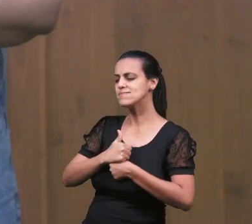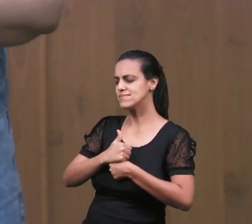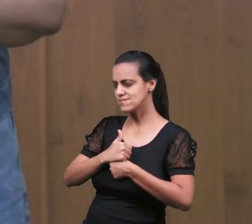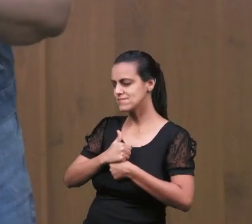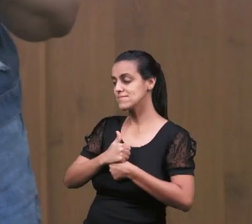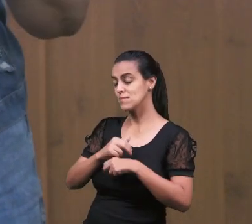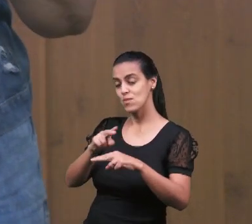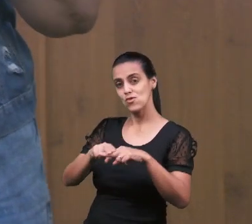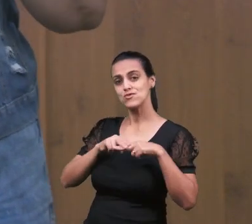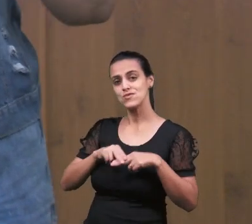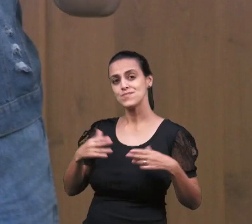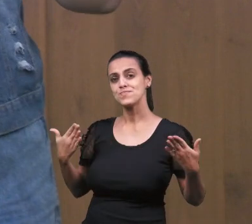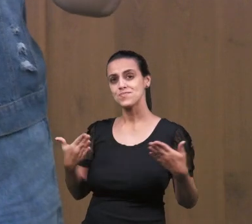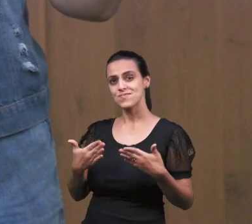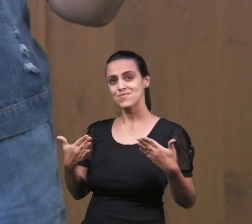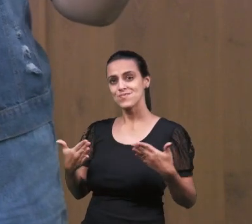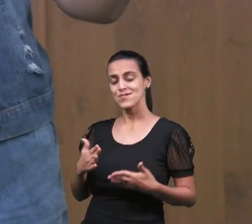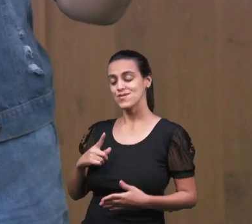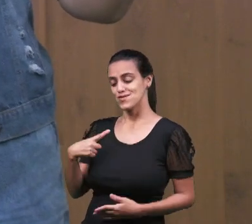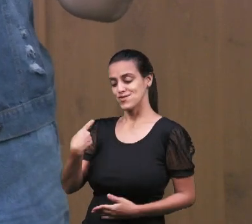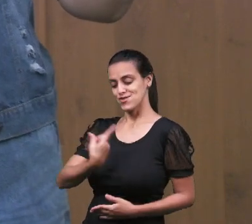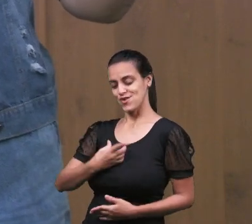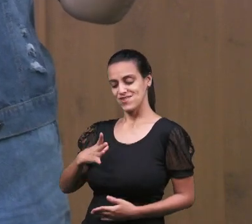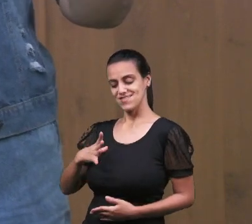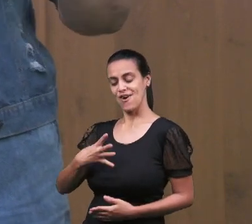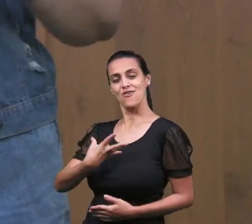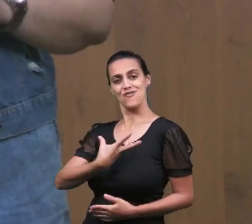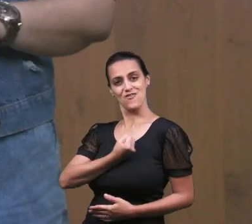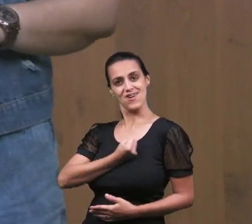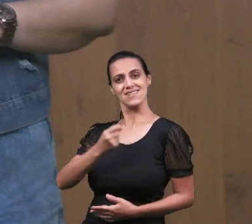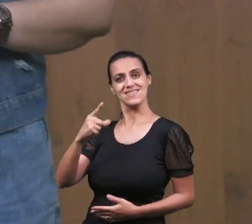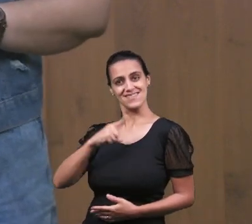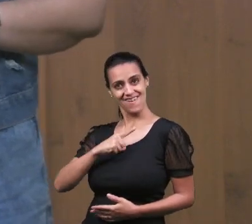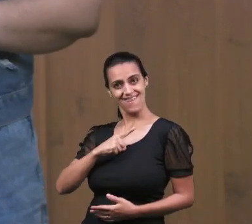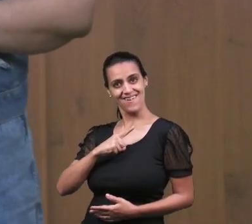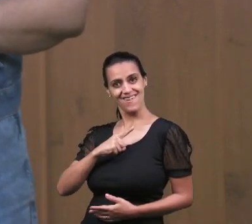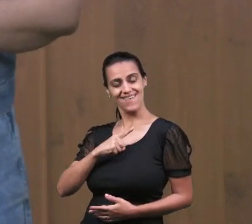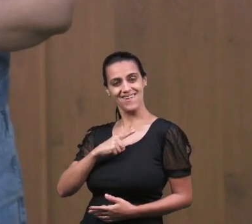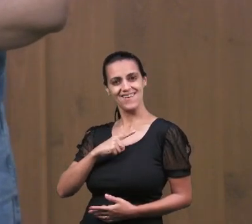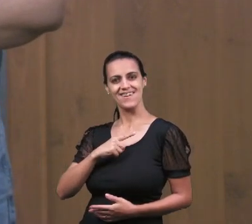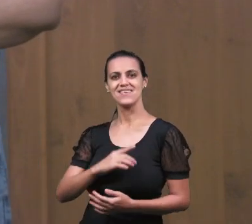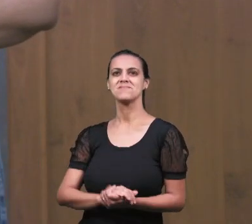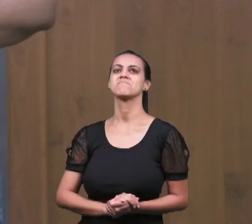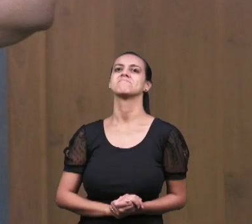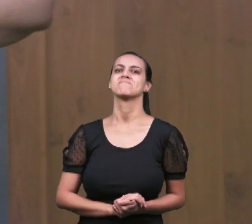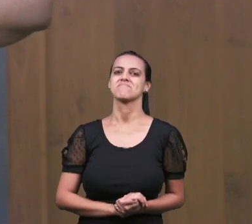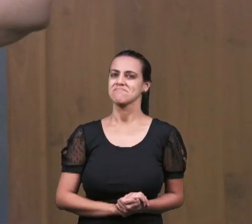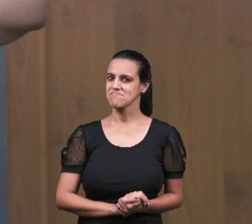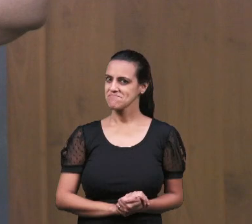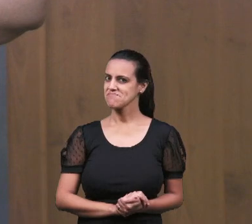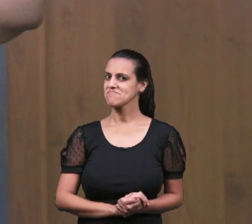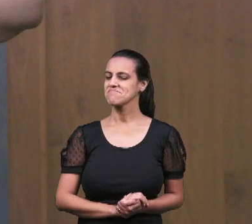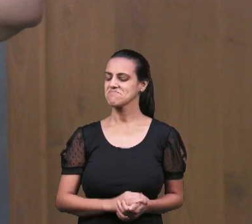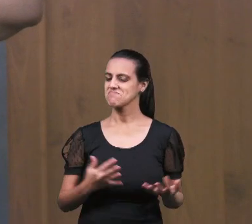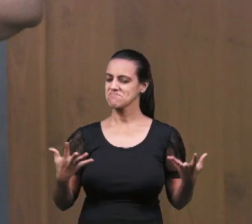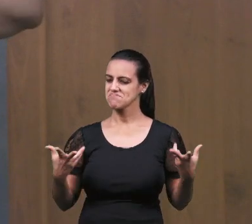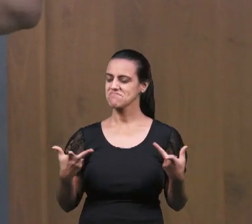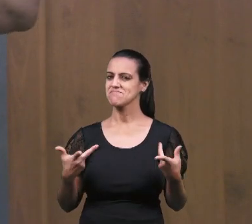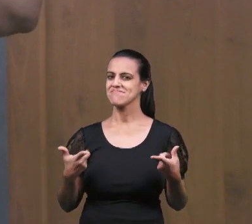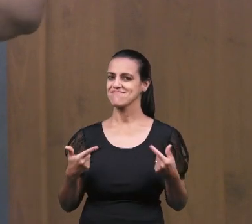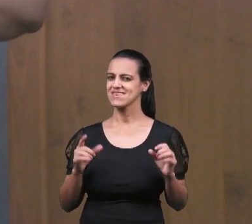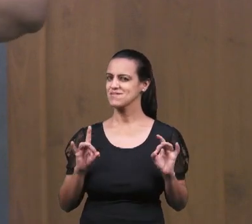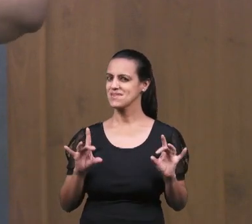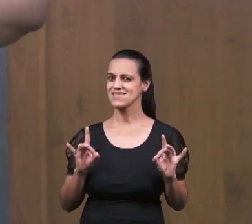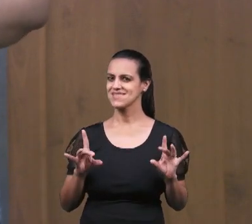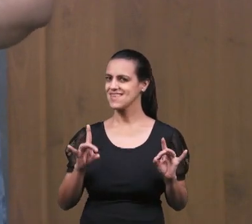Jésus, il n'a pas ouvert sa bouche pour se plaindre. Il a été mort à notre place afin